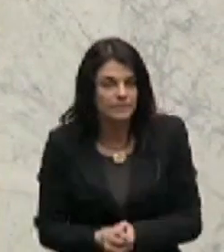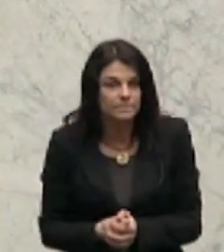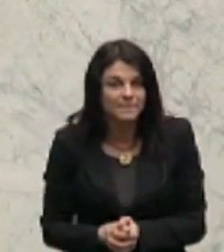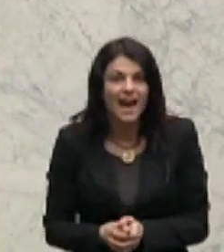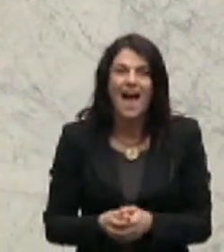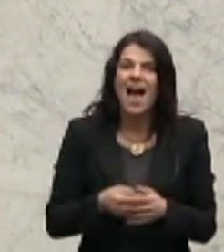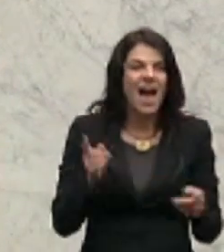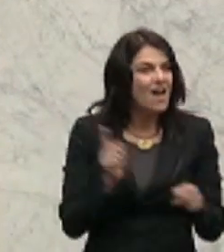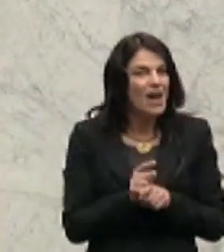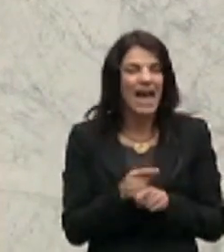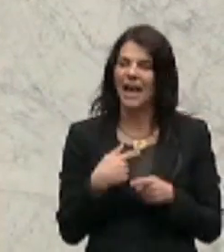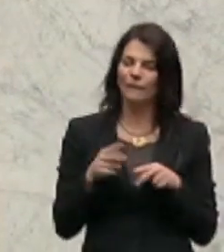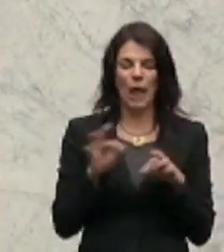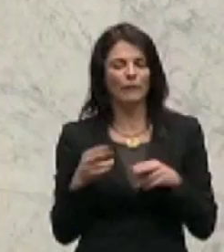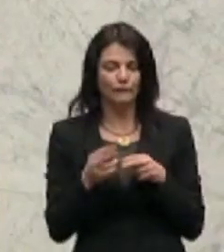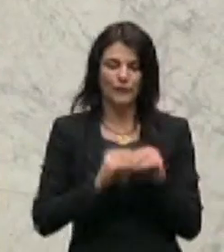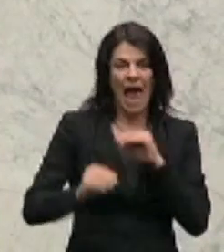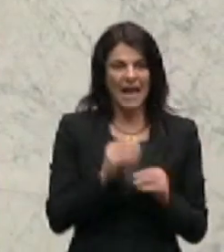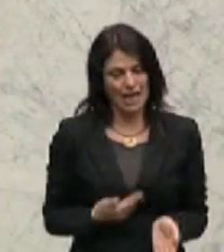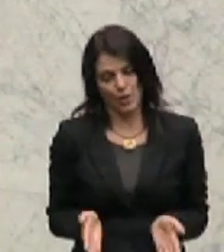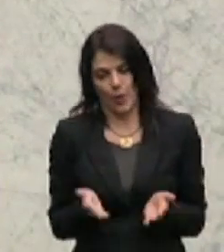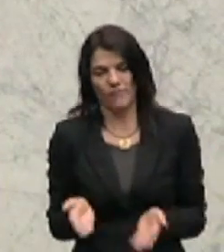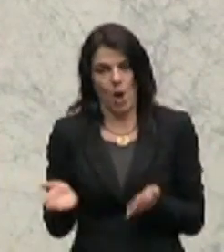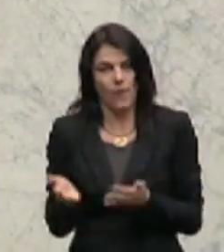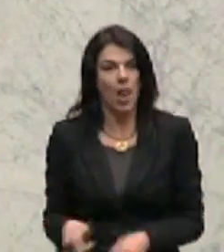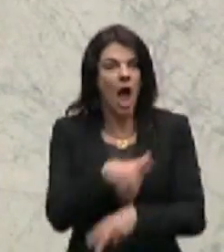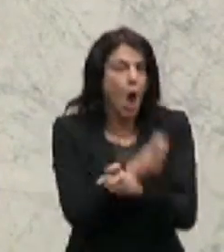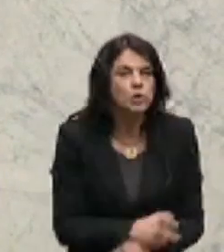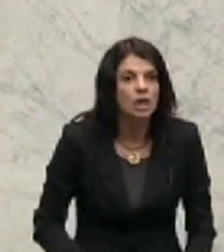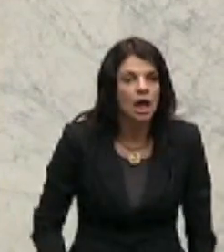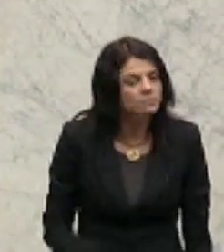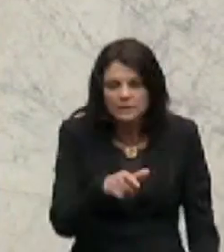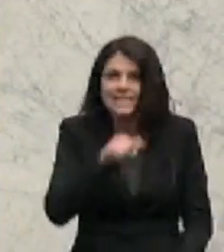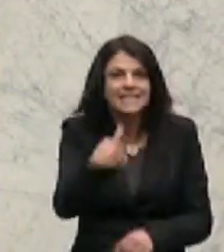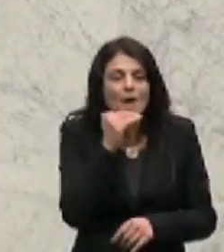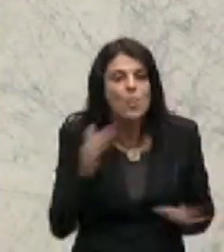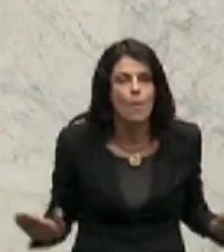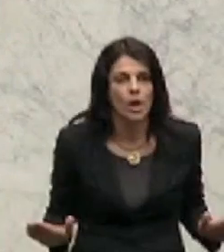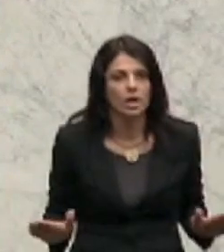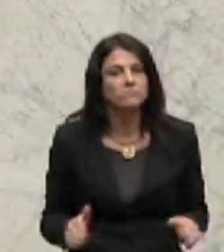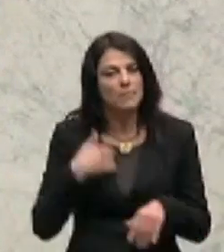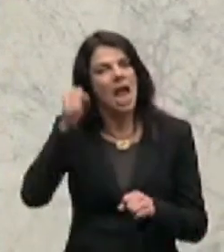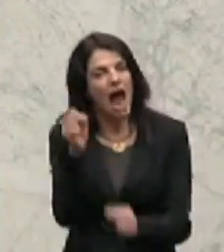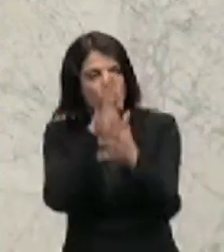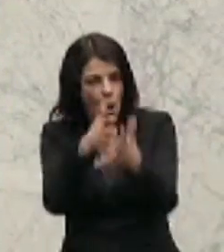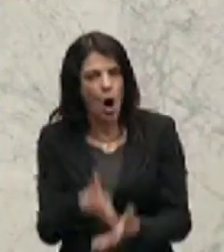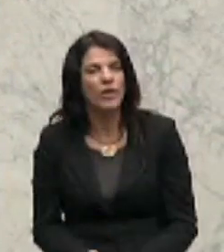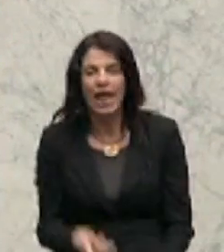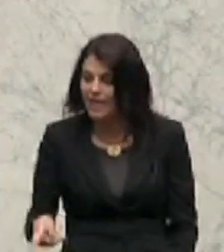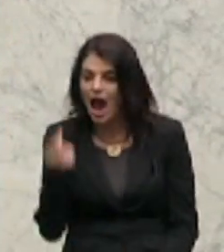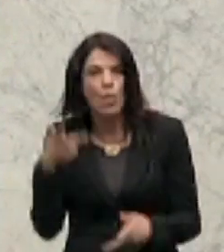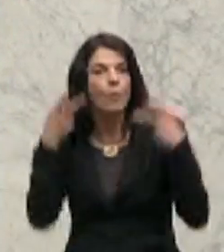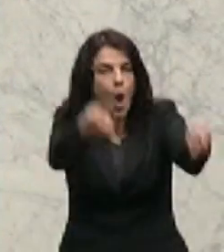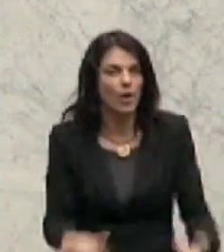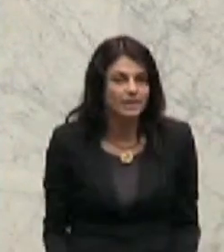reine Vereinsförderung hier in Österreich ist nicht ausreichend, um zu kontrollieren, wo das Geld